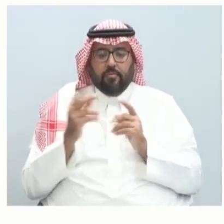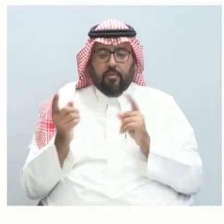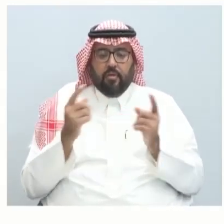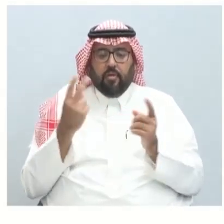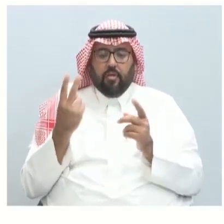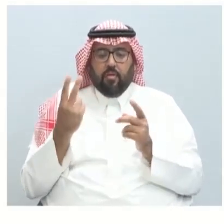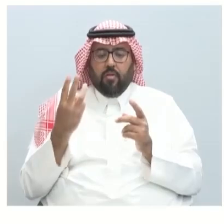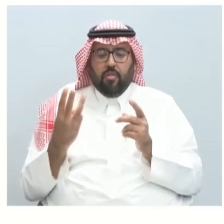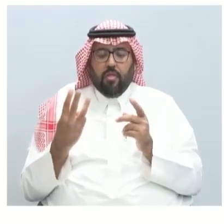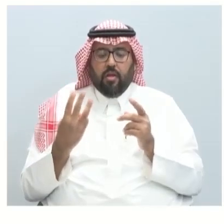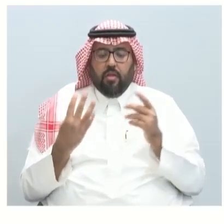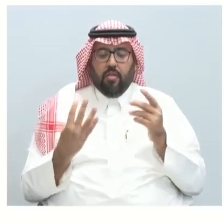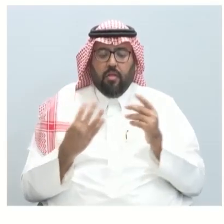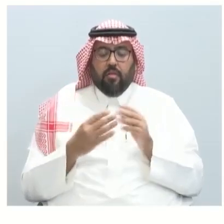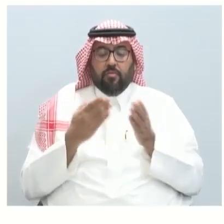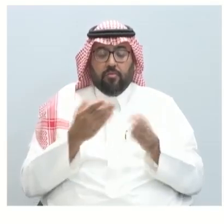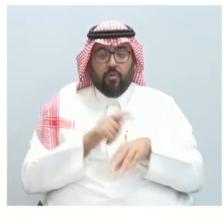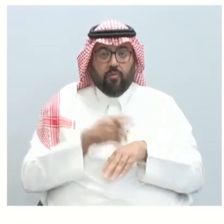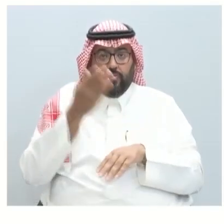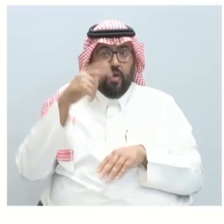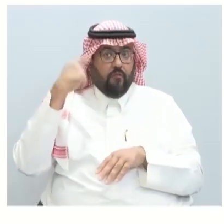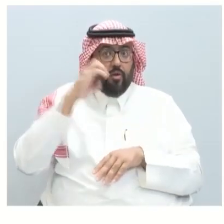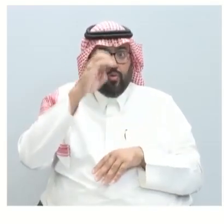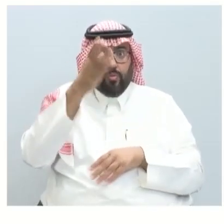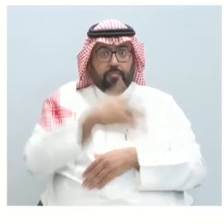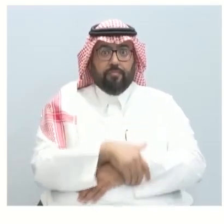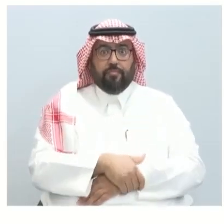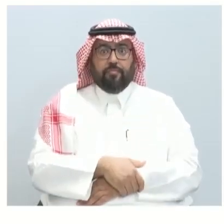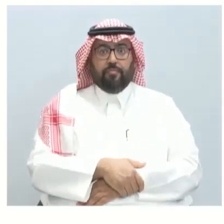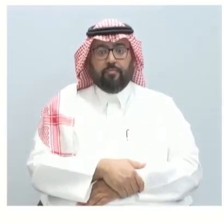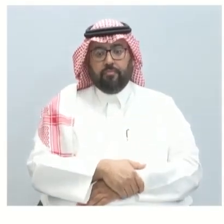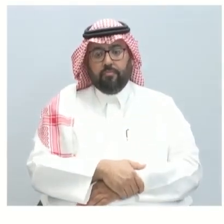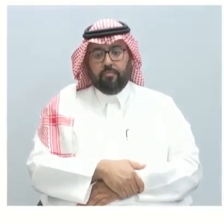وفي الحاله الثالثه تفضل يا مبدعين فكروا بالاجابه